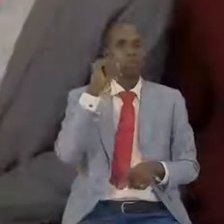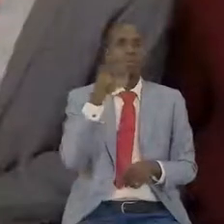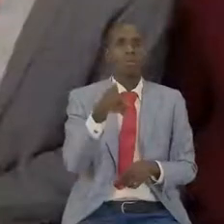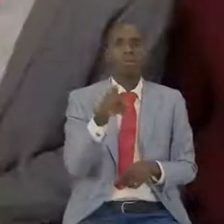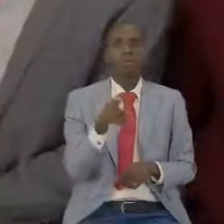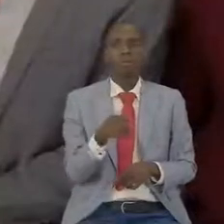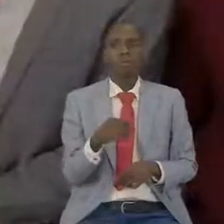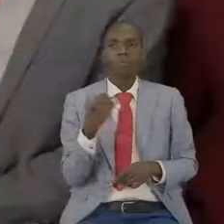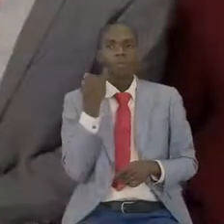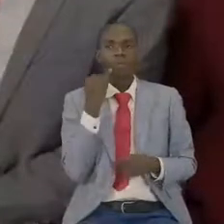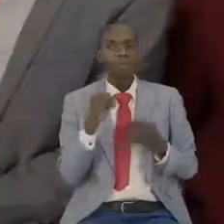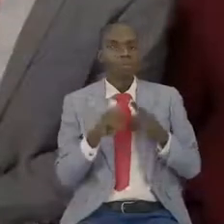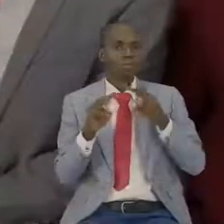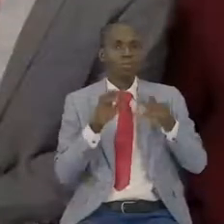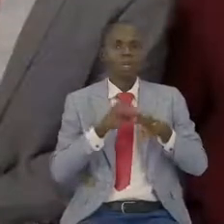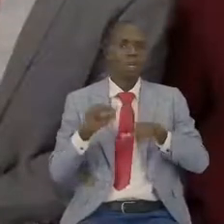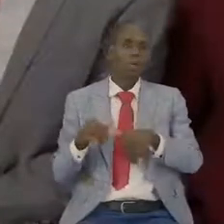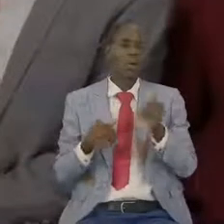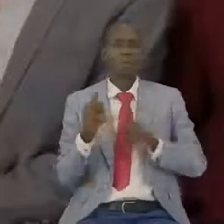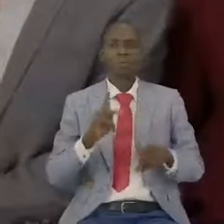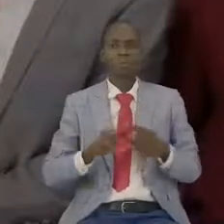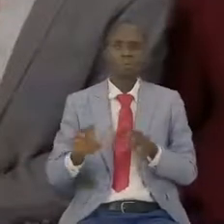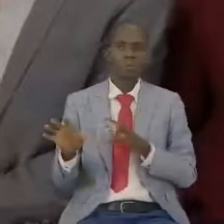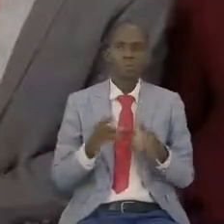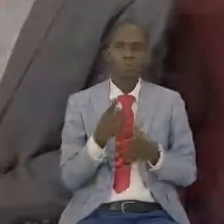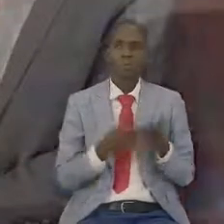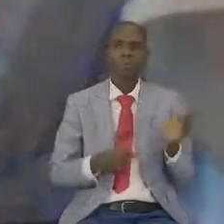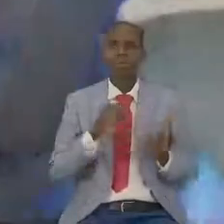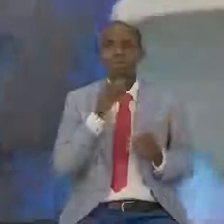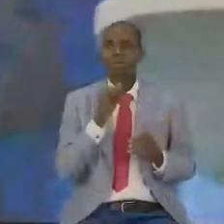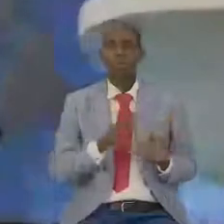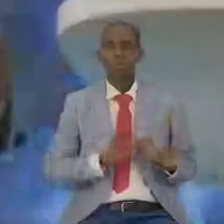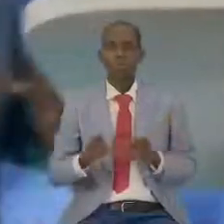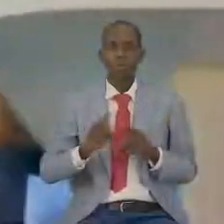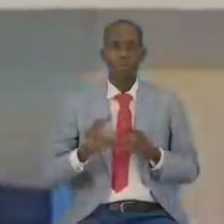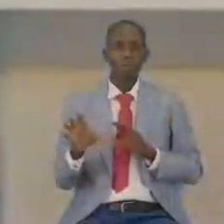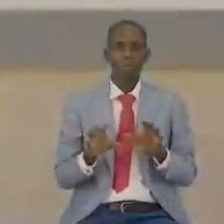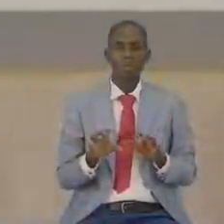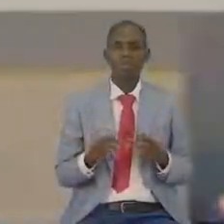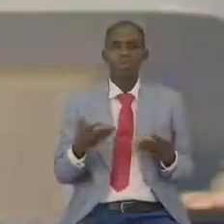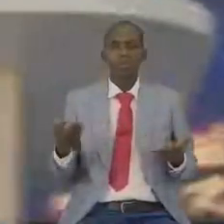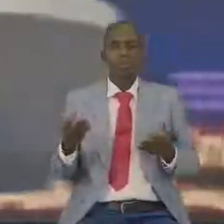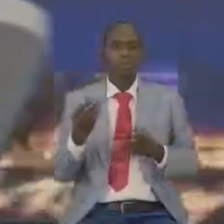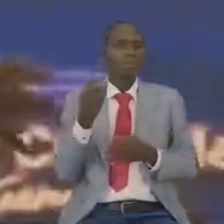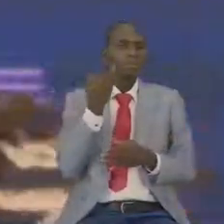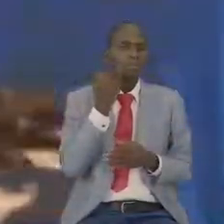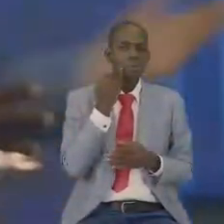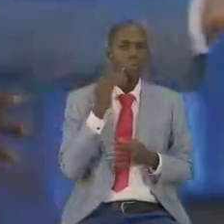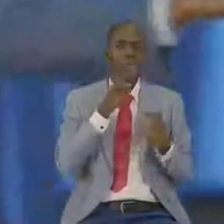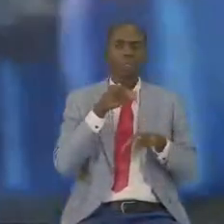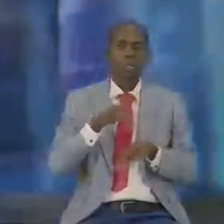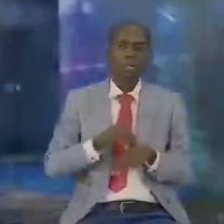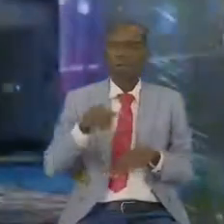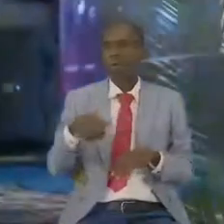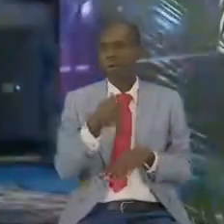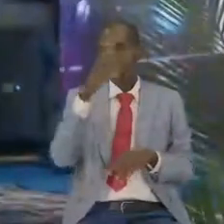lieu de regarder les autres pour le faire, ce que nous ne sommes pas disposés de faire, au lieu d'appeler les autres hommes et les autres